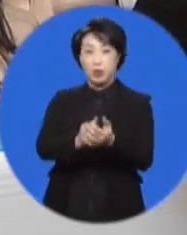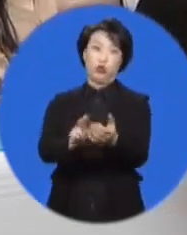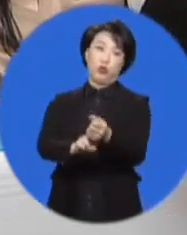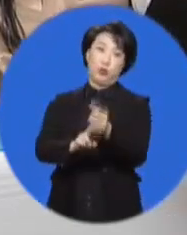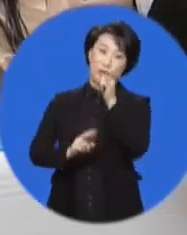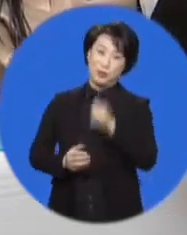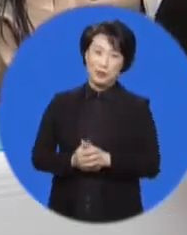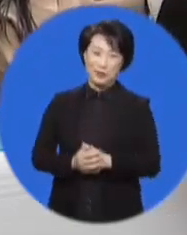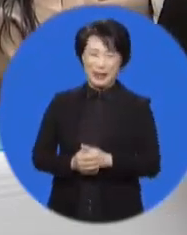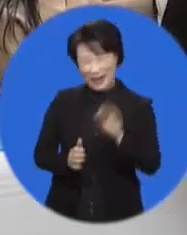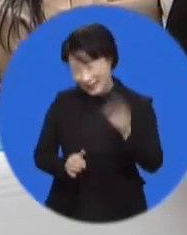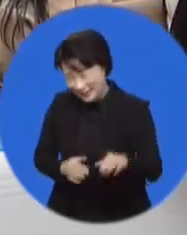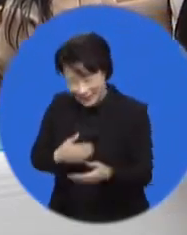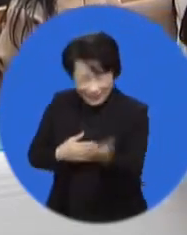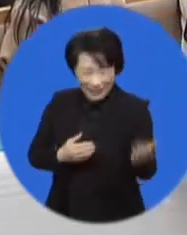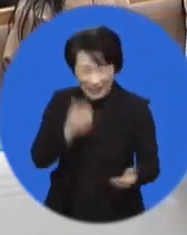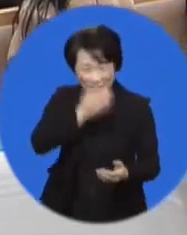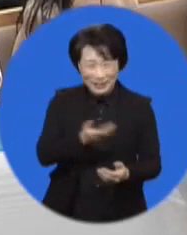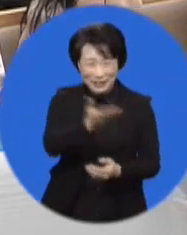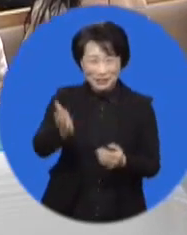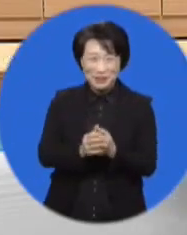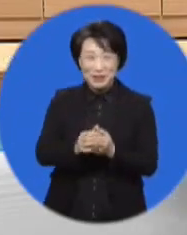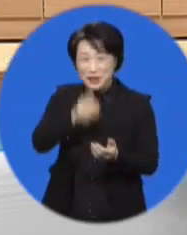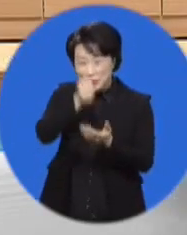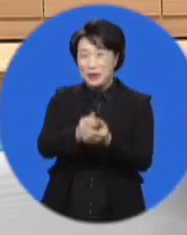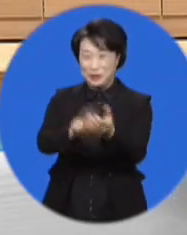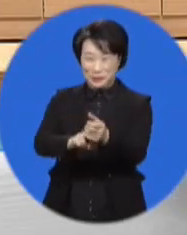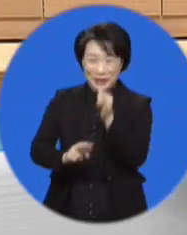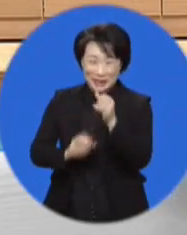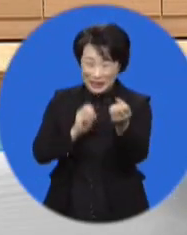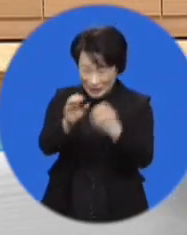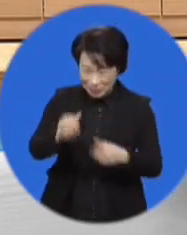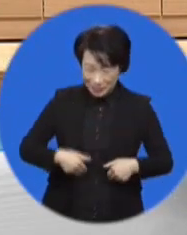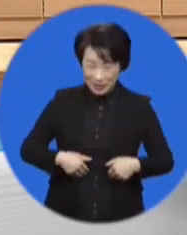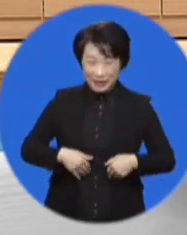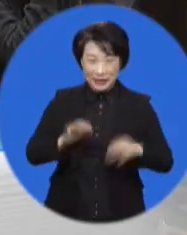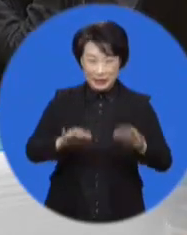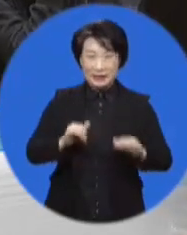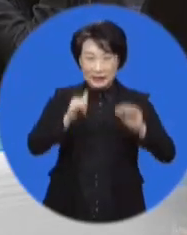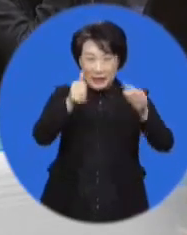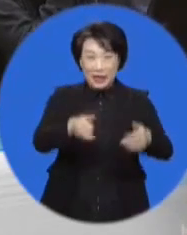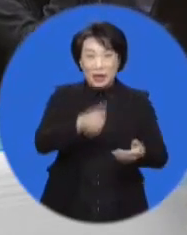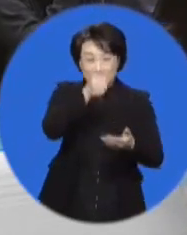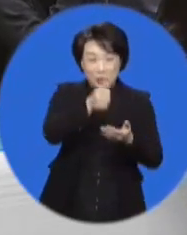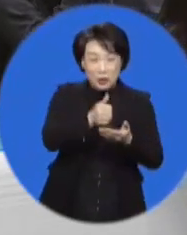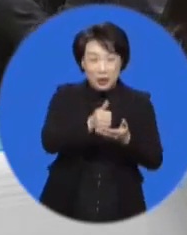거기는 반드시 죄가 있다 그래야지 어떻게 사람들이 그래요? 세상에서 재밌는 일이다